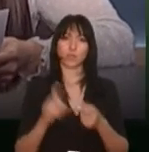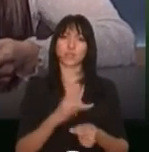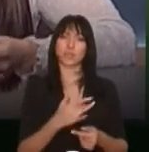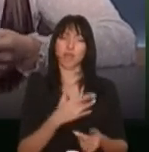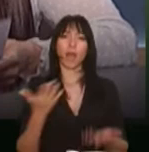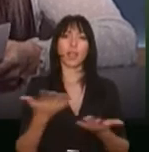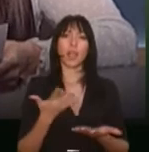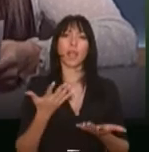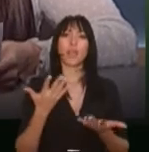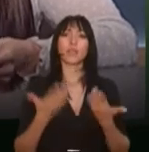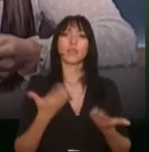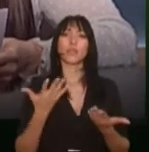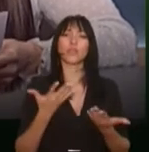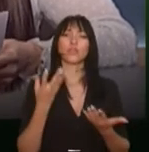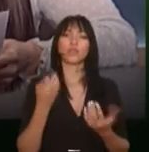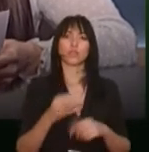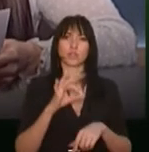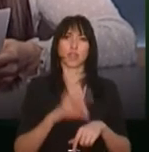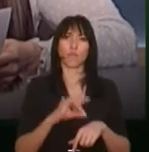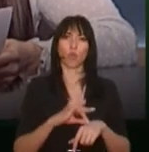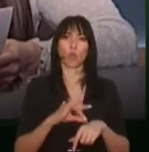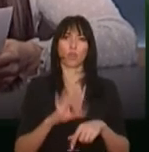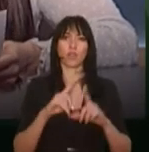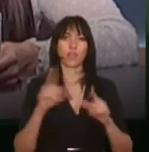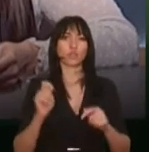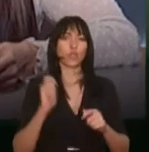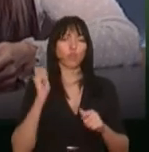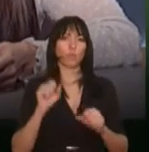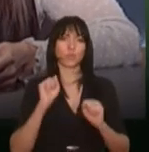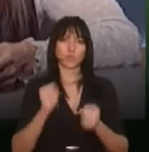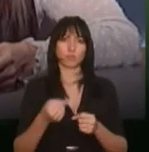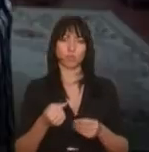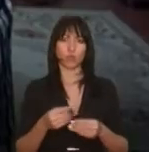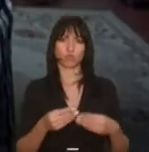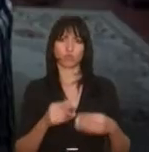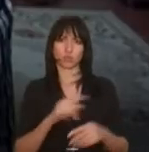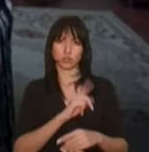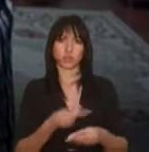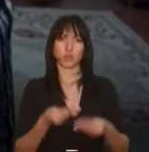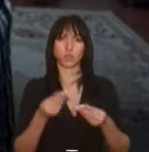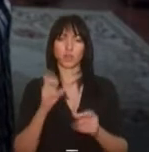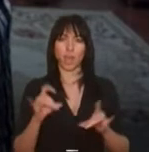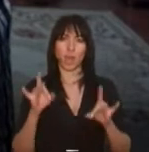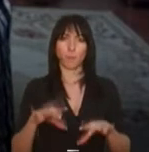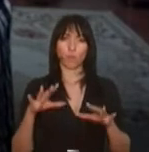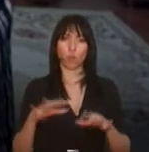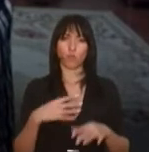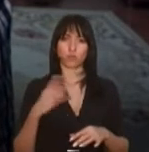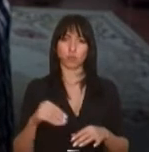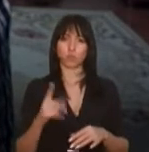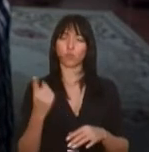захворювання в шкільному віці можуть спровокувати раптову смерть? Ну, звичайно, насамперед